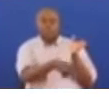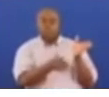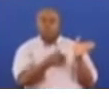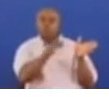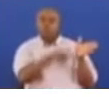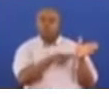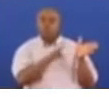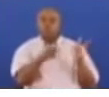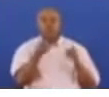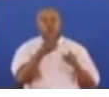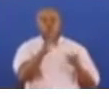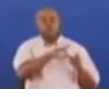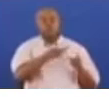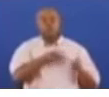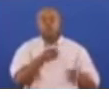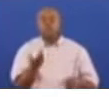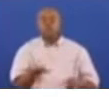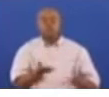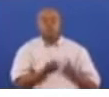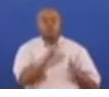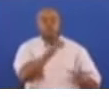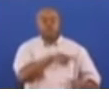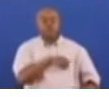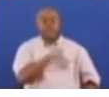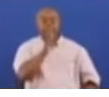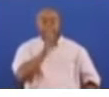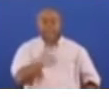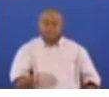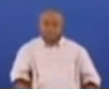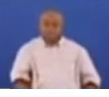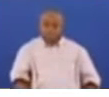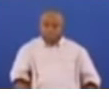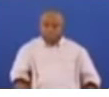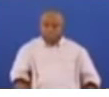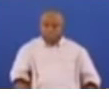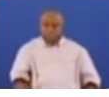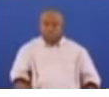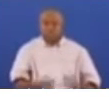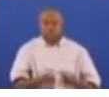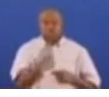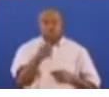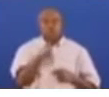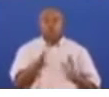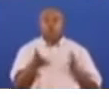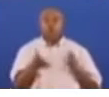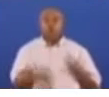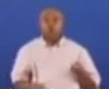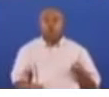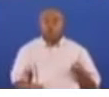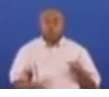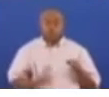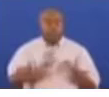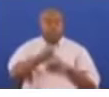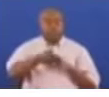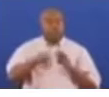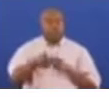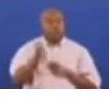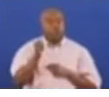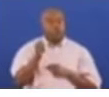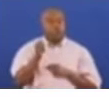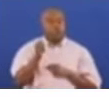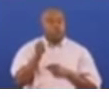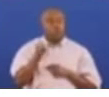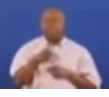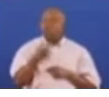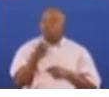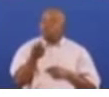Siwezi kutaja mshahara wangu, mshahara ni siri. Siwezi kutaja figa, naogopa na mimi ndo nitarudi kule kule kwa